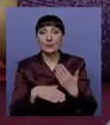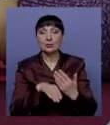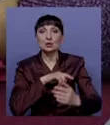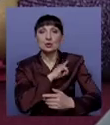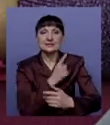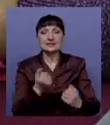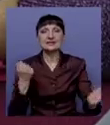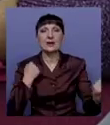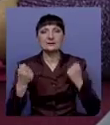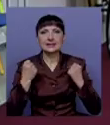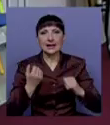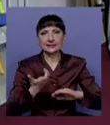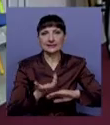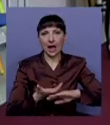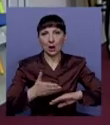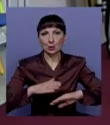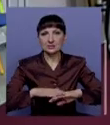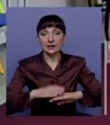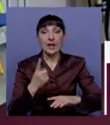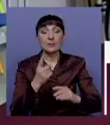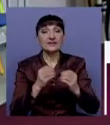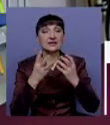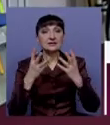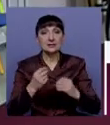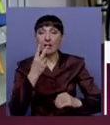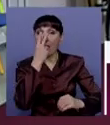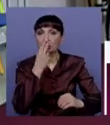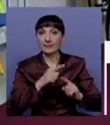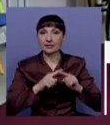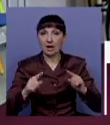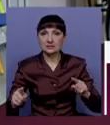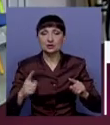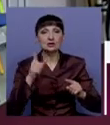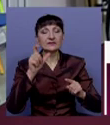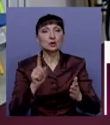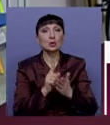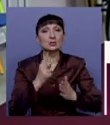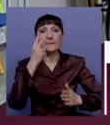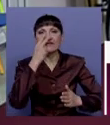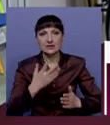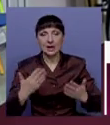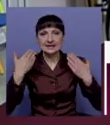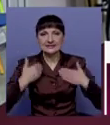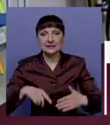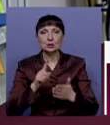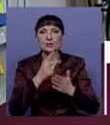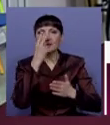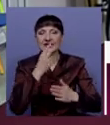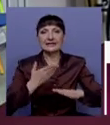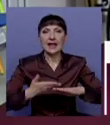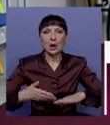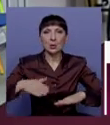усиленных спортивных нагрузок. Первые 10 дней проходит адаптацию, потому что человек должен привыкнуть, тело должно привыкнуть к